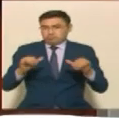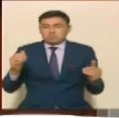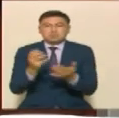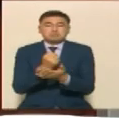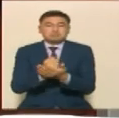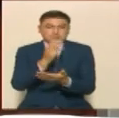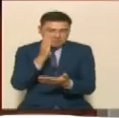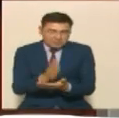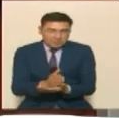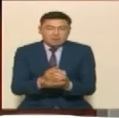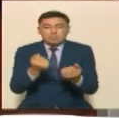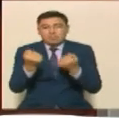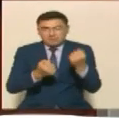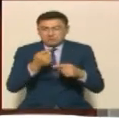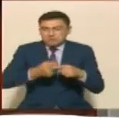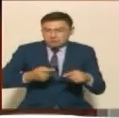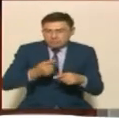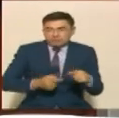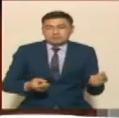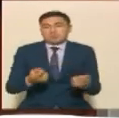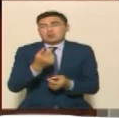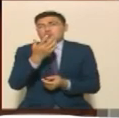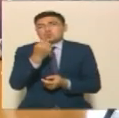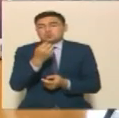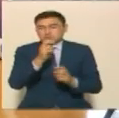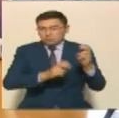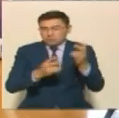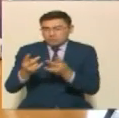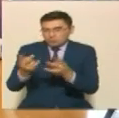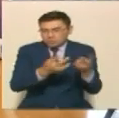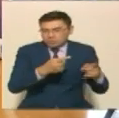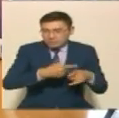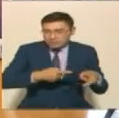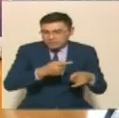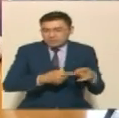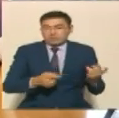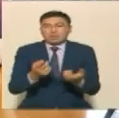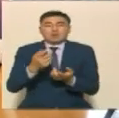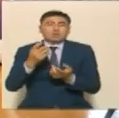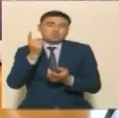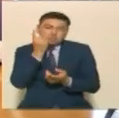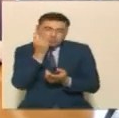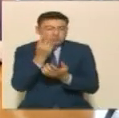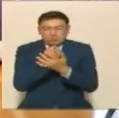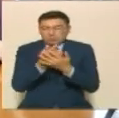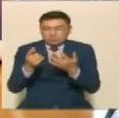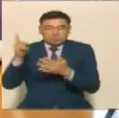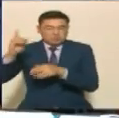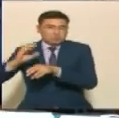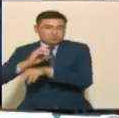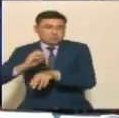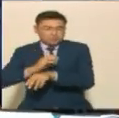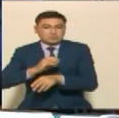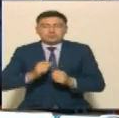Бұл көрсеткіш автомобиль бөлшектері, өнеркәсіпке арналған жабдықтар, тұрмыстық техника және ұялы телефон сияқты импорттық тауарларда